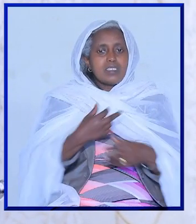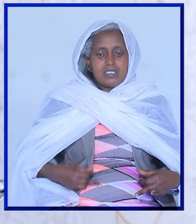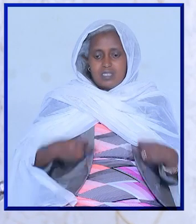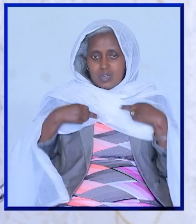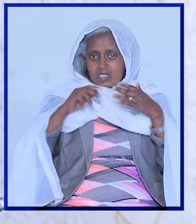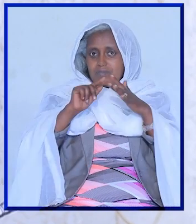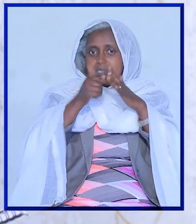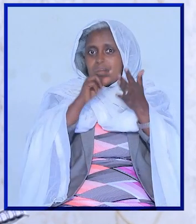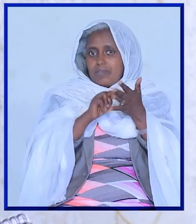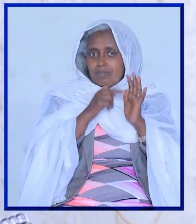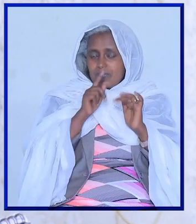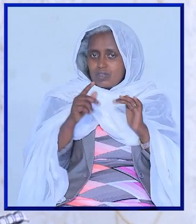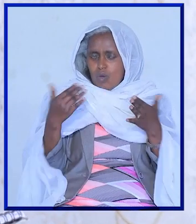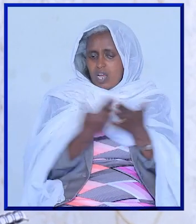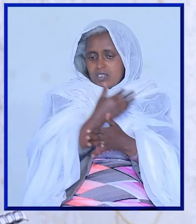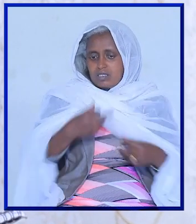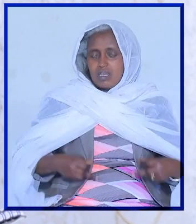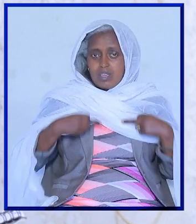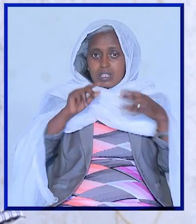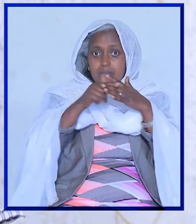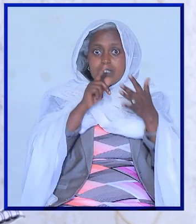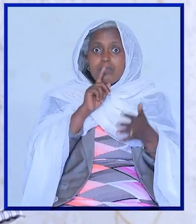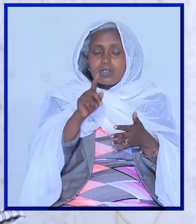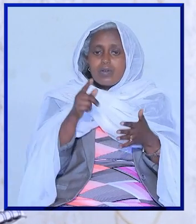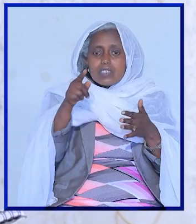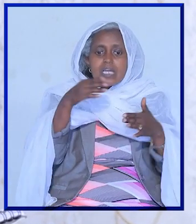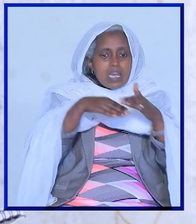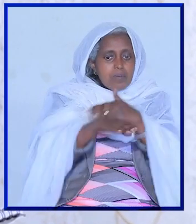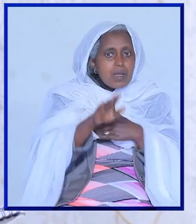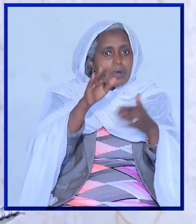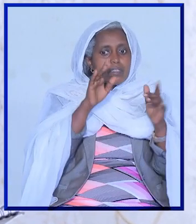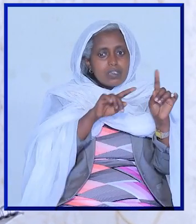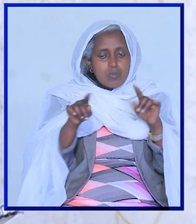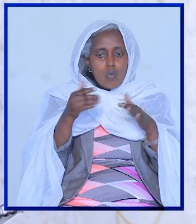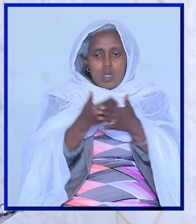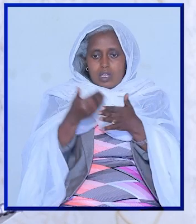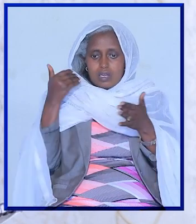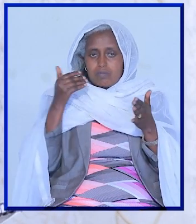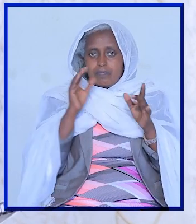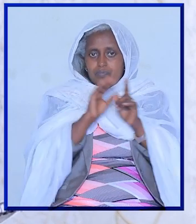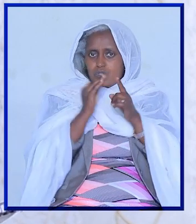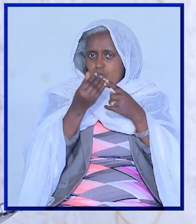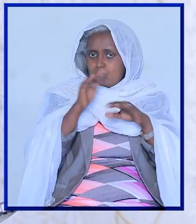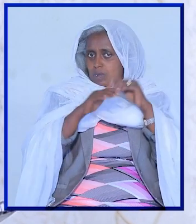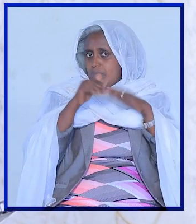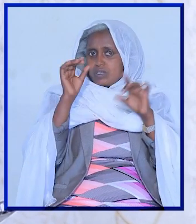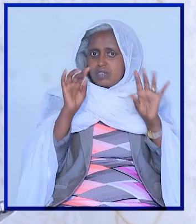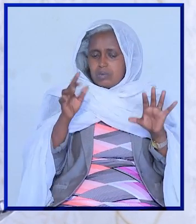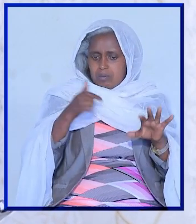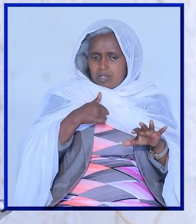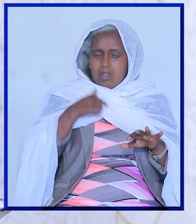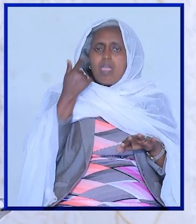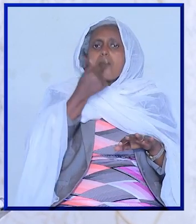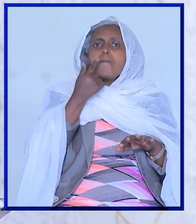መጀመር ማለት ነው። አዲስ ህይወት መጀመር፣ እዛ ደግሞ ለመግባት ቅድመ ሁኔታዎችን ማመቻቸት የለባትም። ለራሷ እኔ ማነኝ